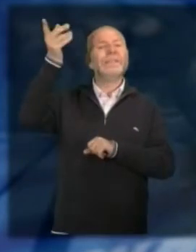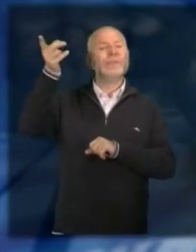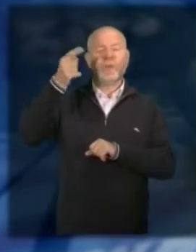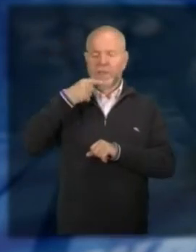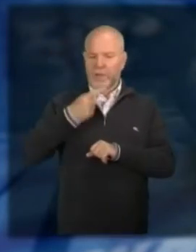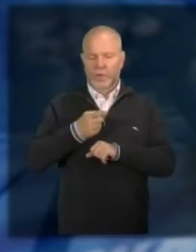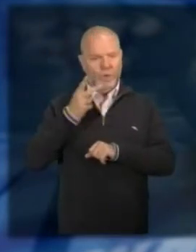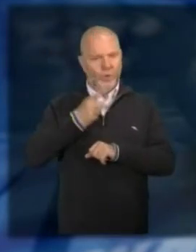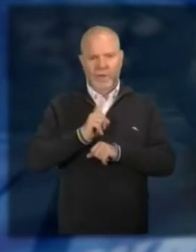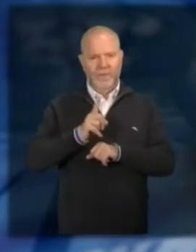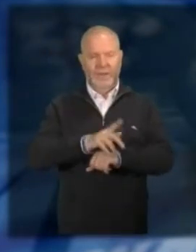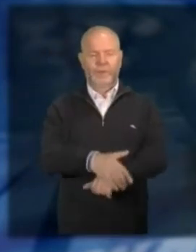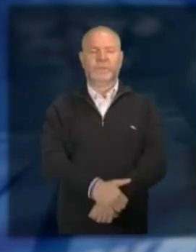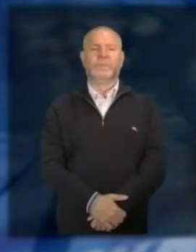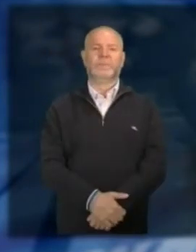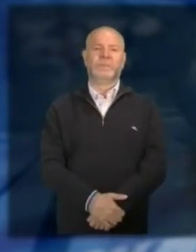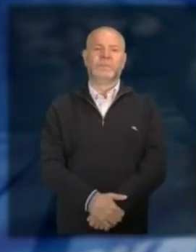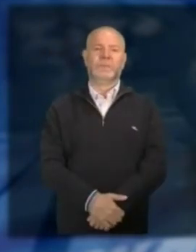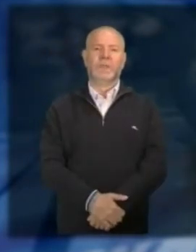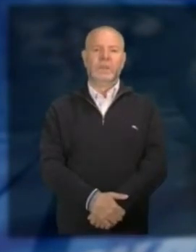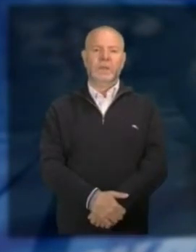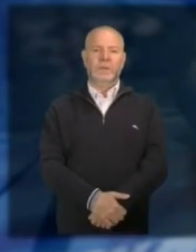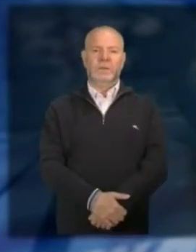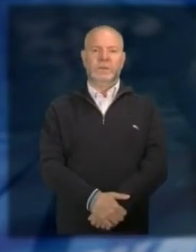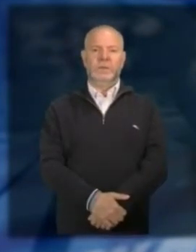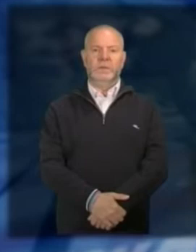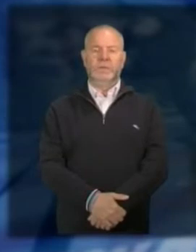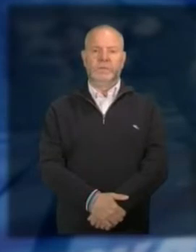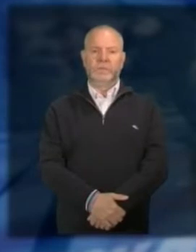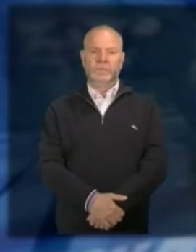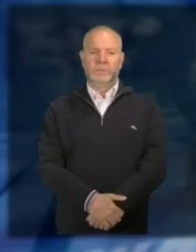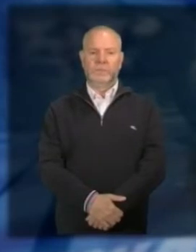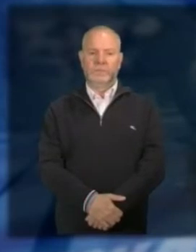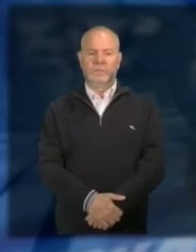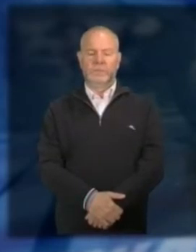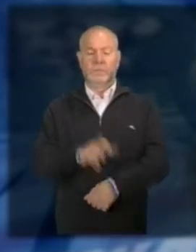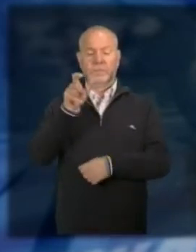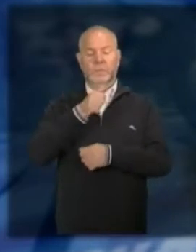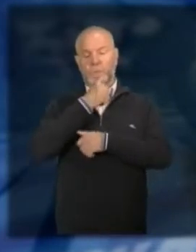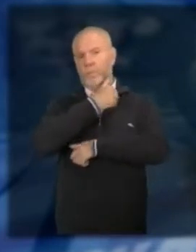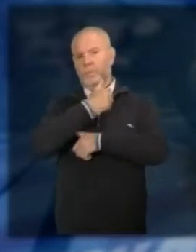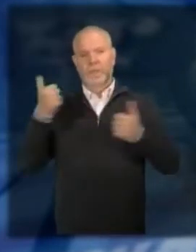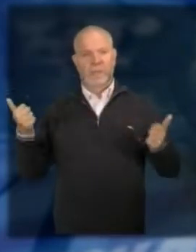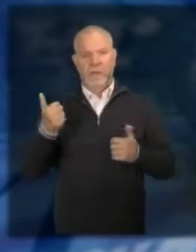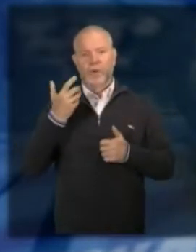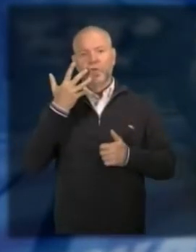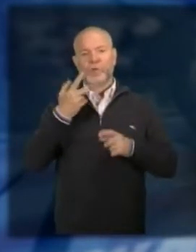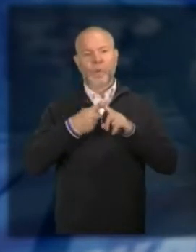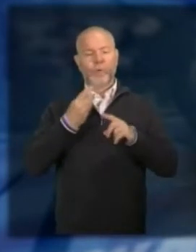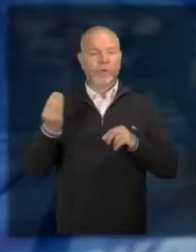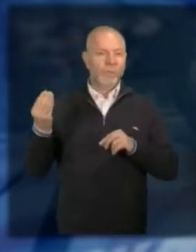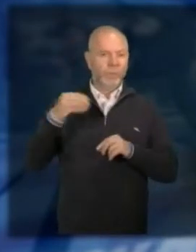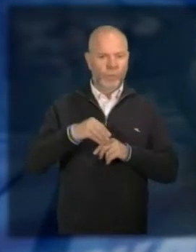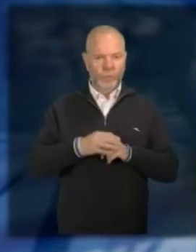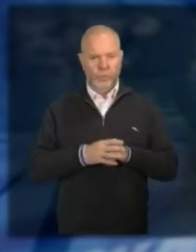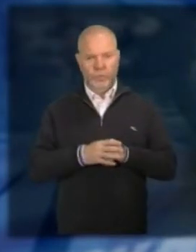ha annullato la condanna. Ubriaco con un tasso superiore a 5 volte il limite